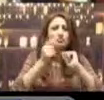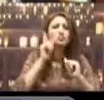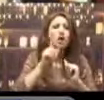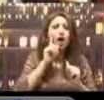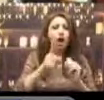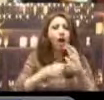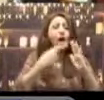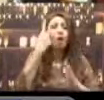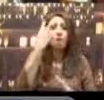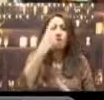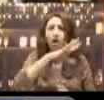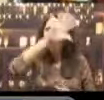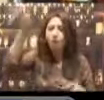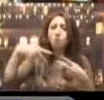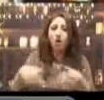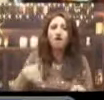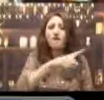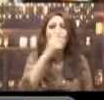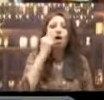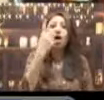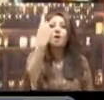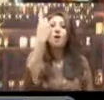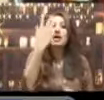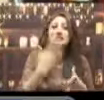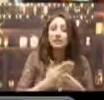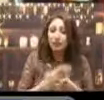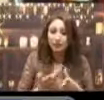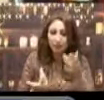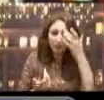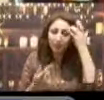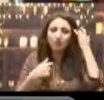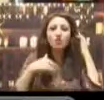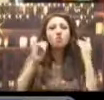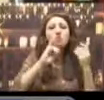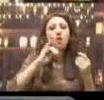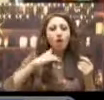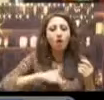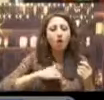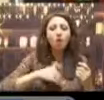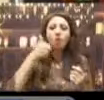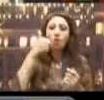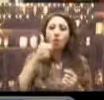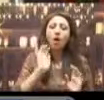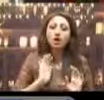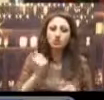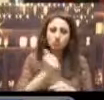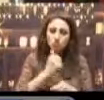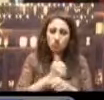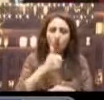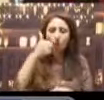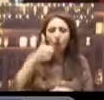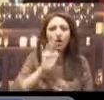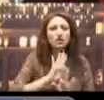حابب. ودايما اي حاجه ببقى نيتي لله سبحانه وتعالى فيها بحبها تتعمل